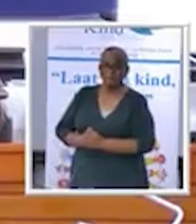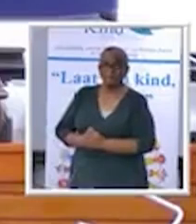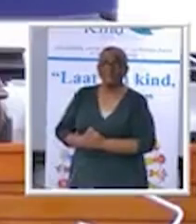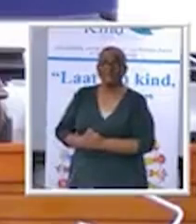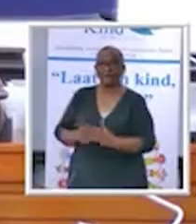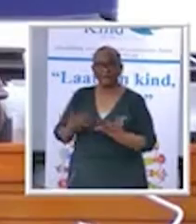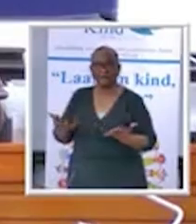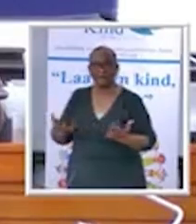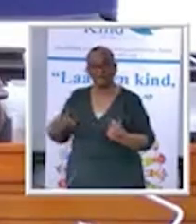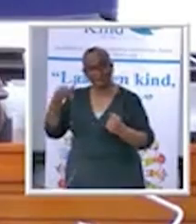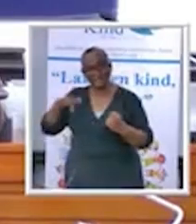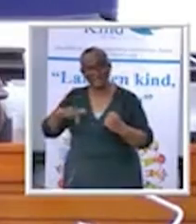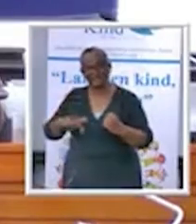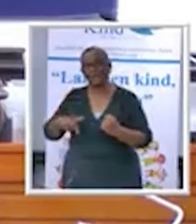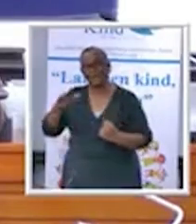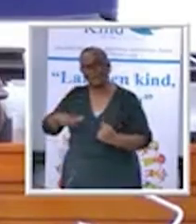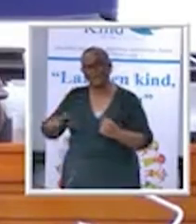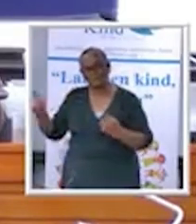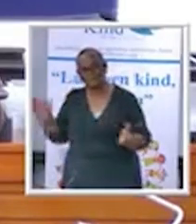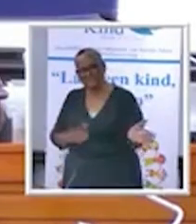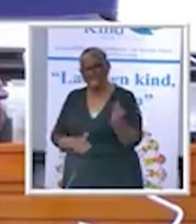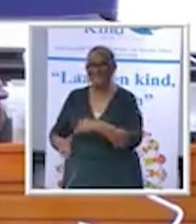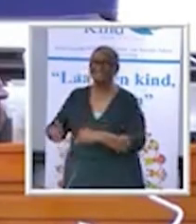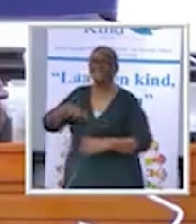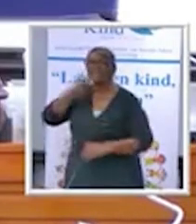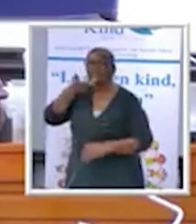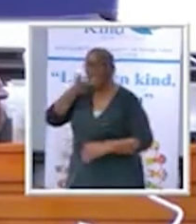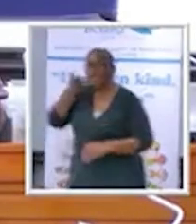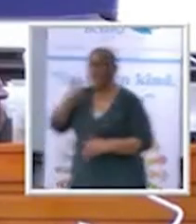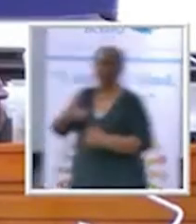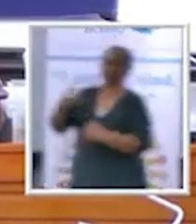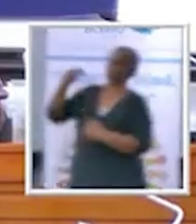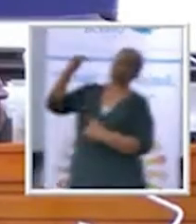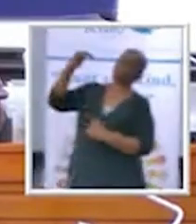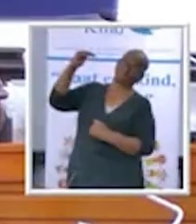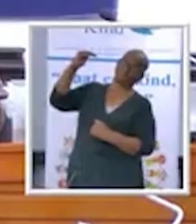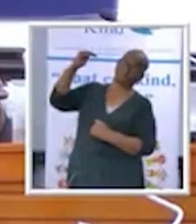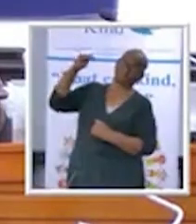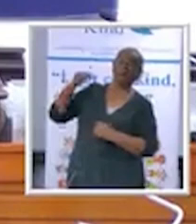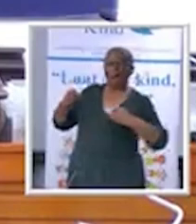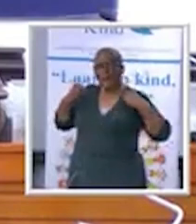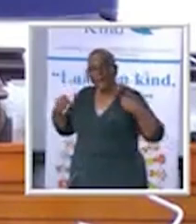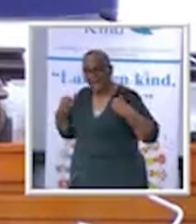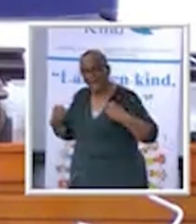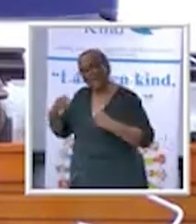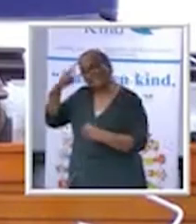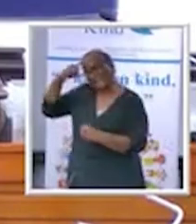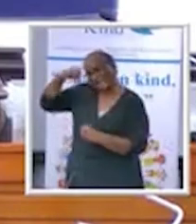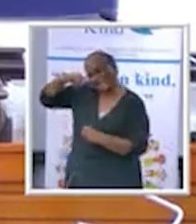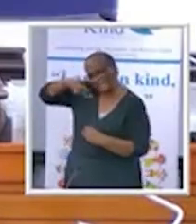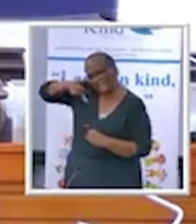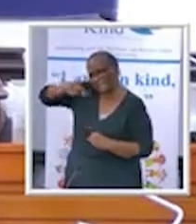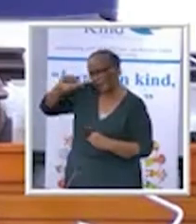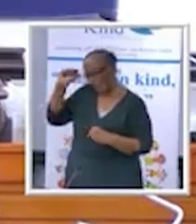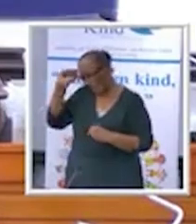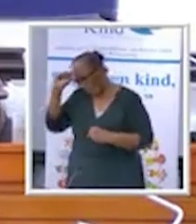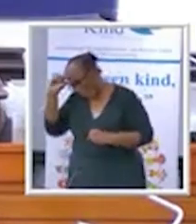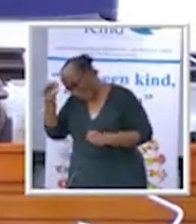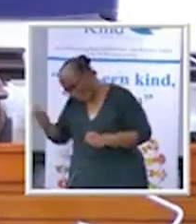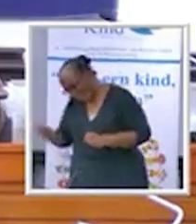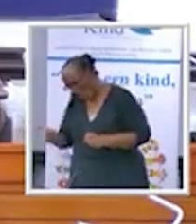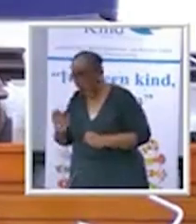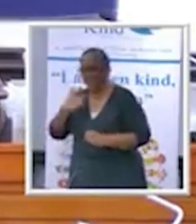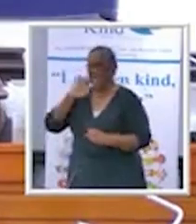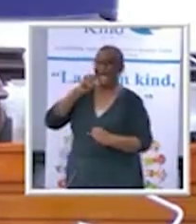Lijfelijke en mentale mishandeling onder de jongeren is gestegen. Potentie en waarde die elke dag